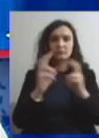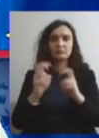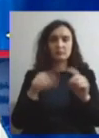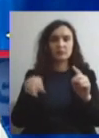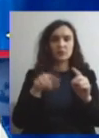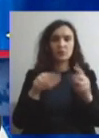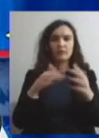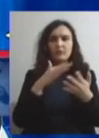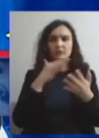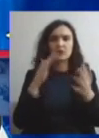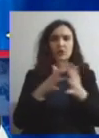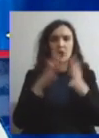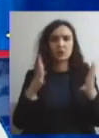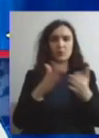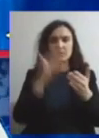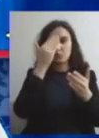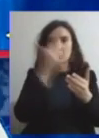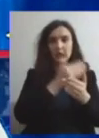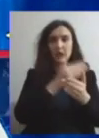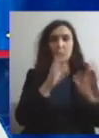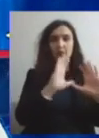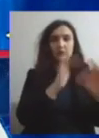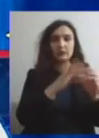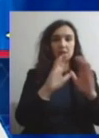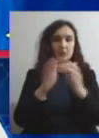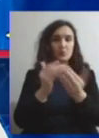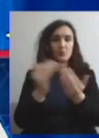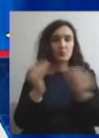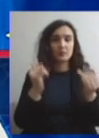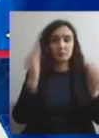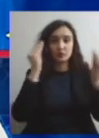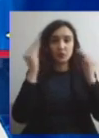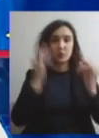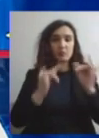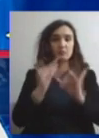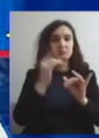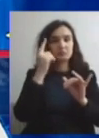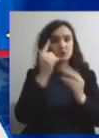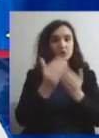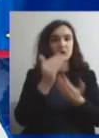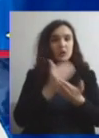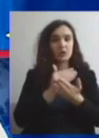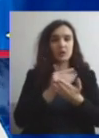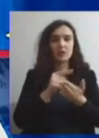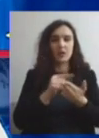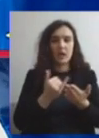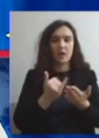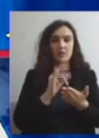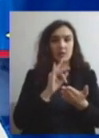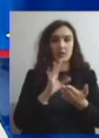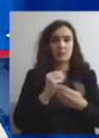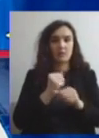დიდი რაოდენობა არის მოსახლეობის მოცული, დღეს მსჯელობის შედეგად ამ ეტაპისთვის ნამდვილად არ გეგმავთ,